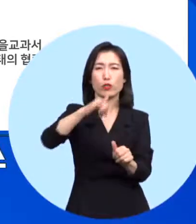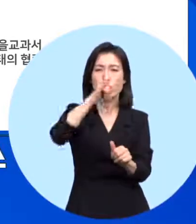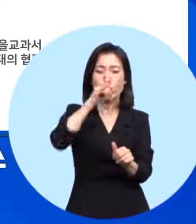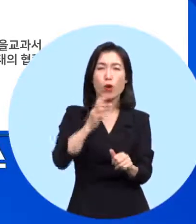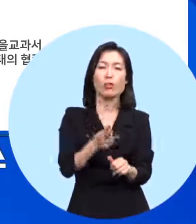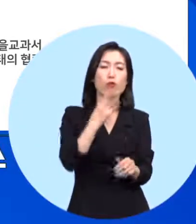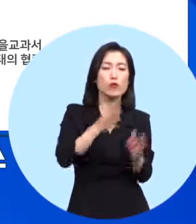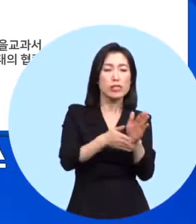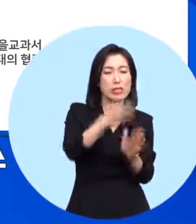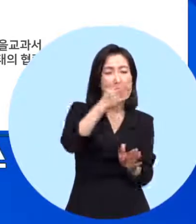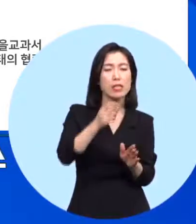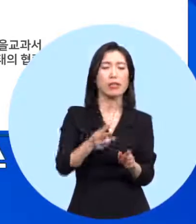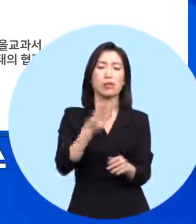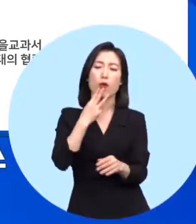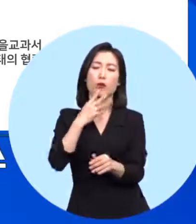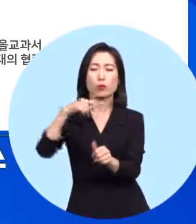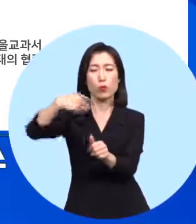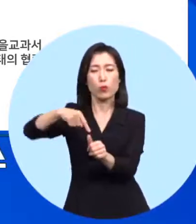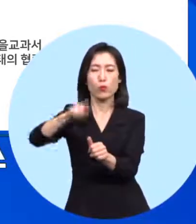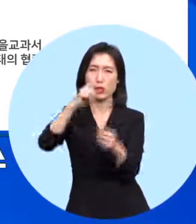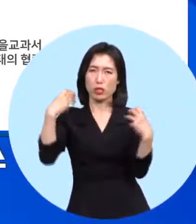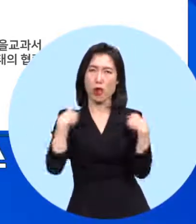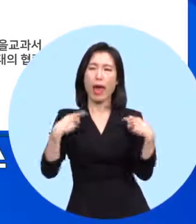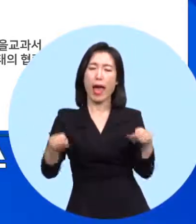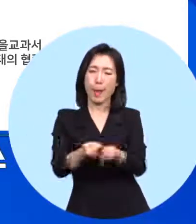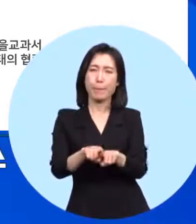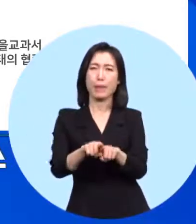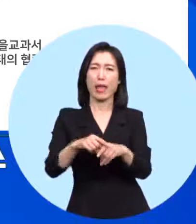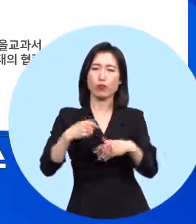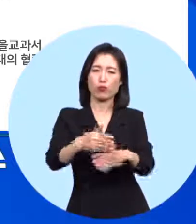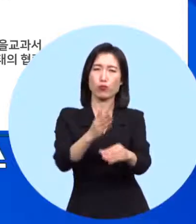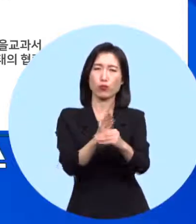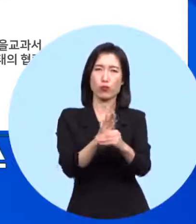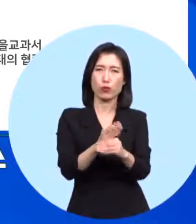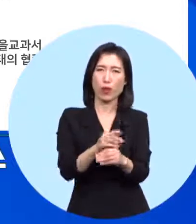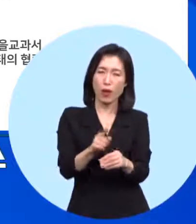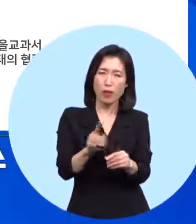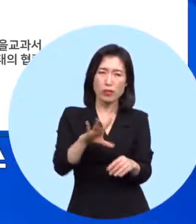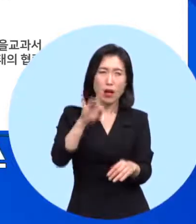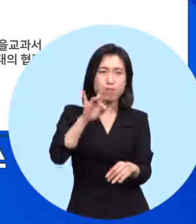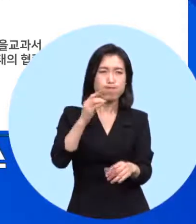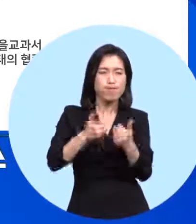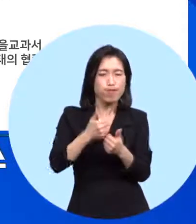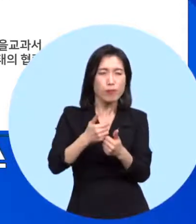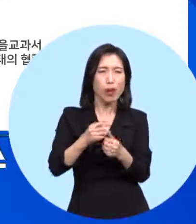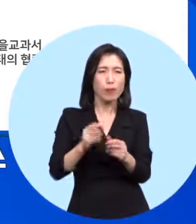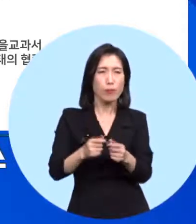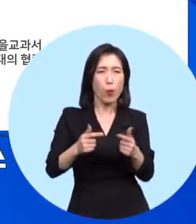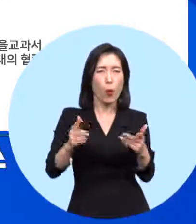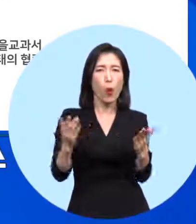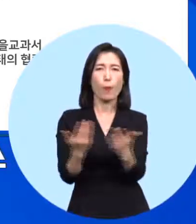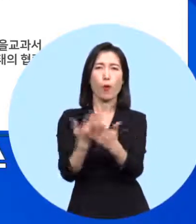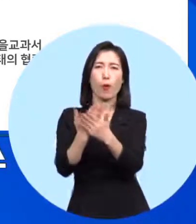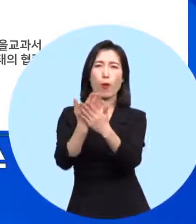서울시와 서울시 교육청과 함께 진행을 하고 있을 정도로 발전이 됐습니다.